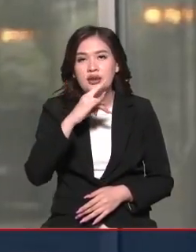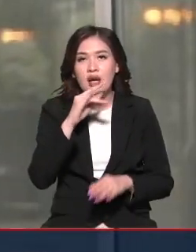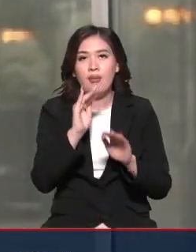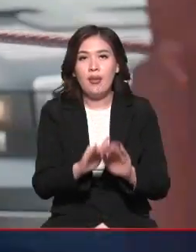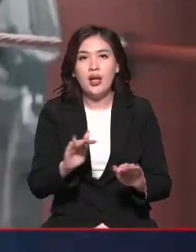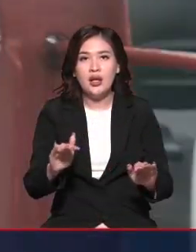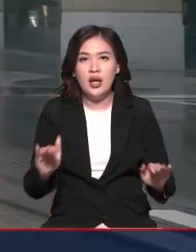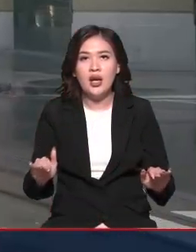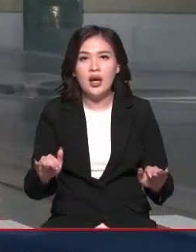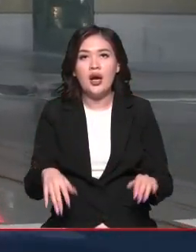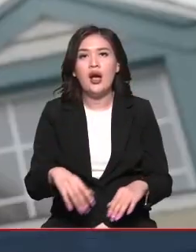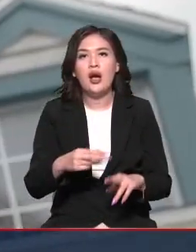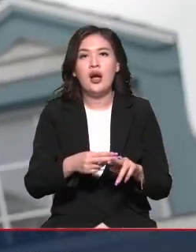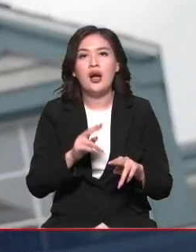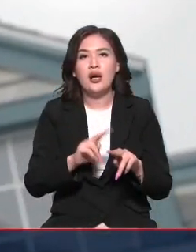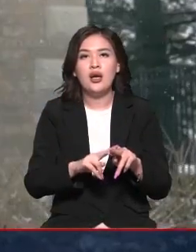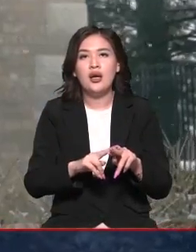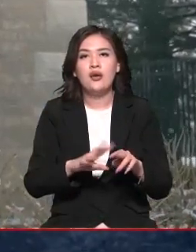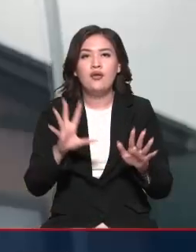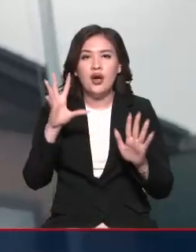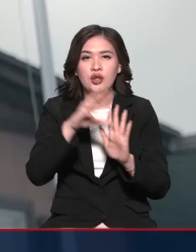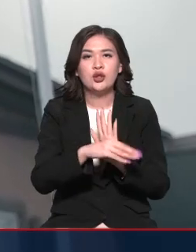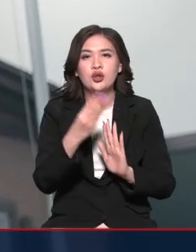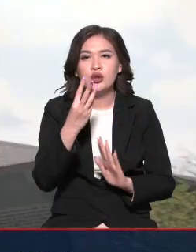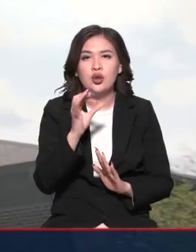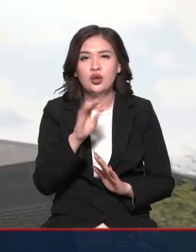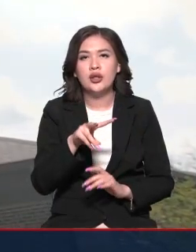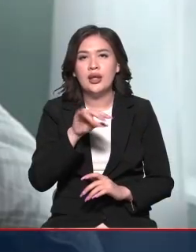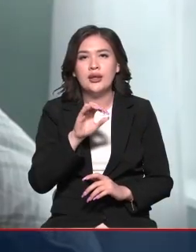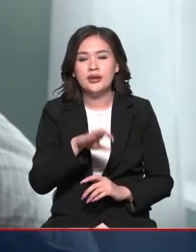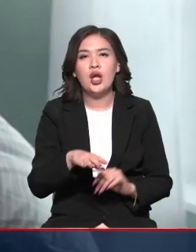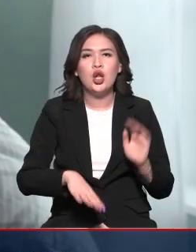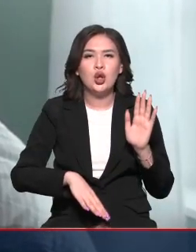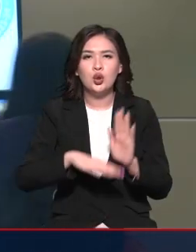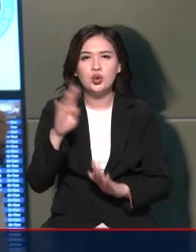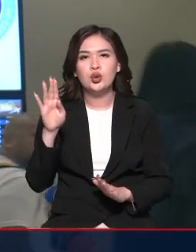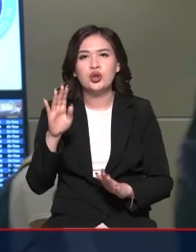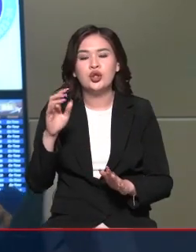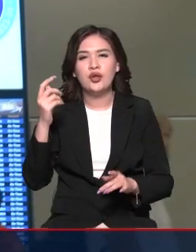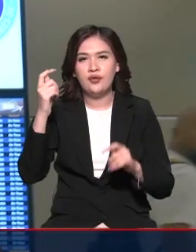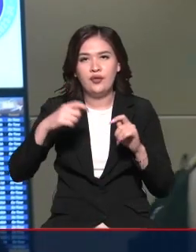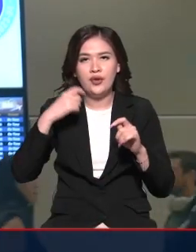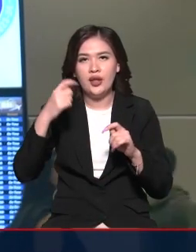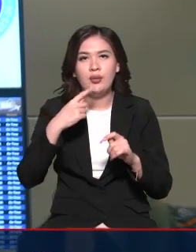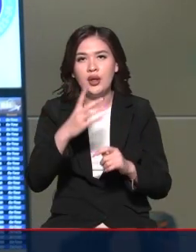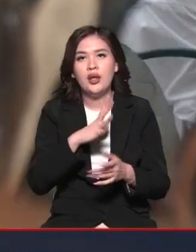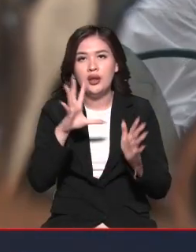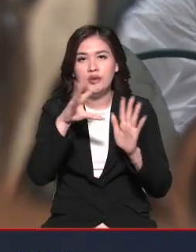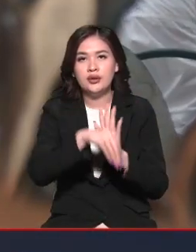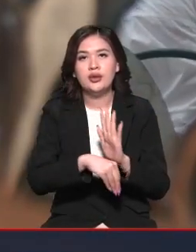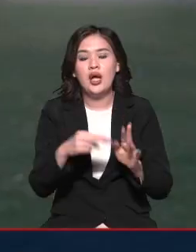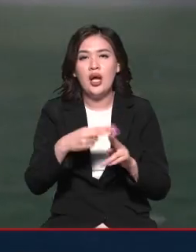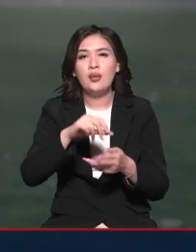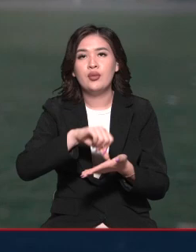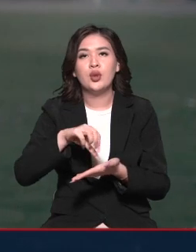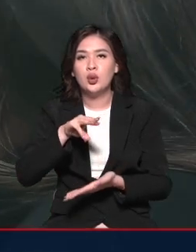балларат выпуска га индар вошёл в шорт-лист в номинации лучший документальный фильм В этом году для участия